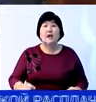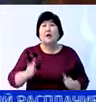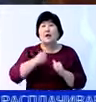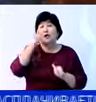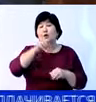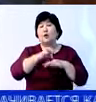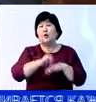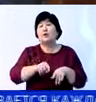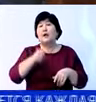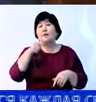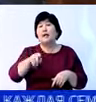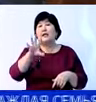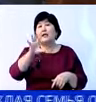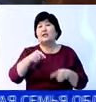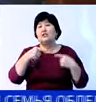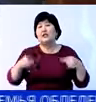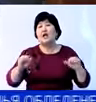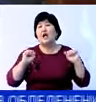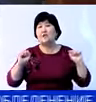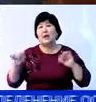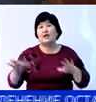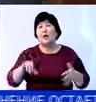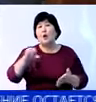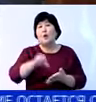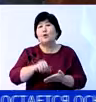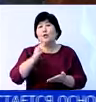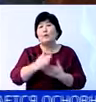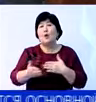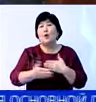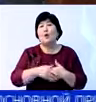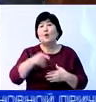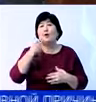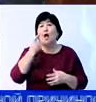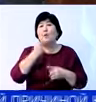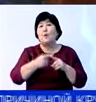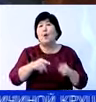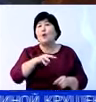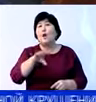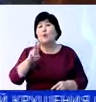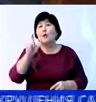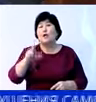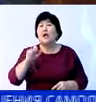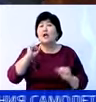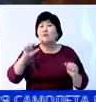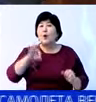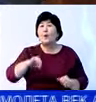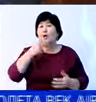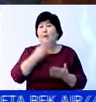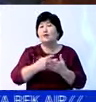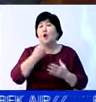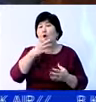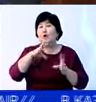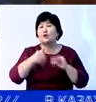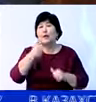Ежегодно проводится 1500 спортивных мероприятий. Участие в них принимают около 500 000 человек. Спортсмены области показывают хороший результат